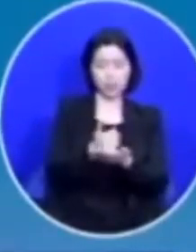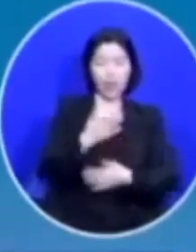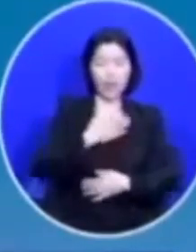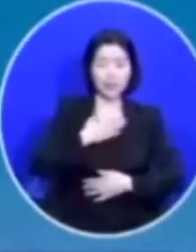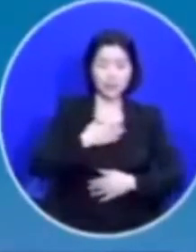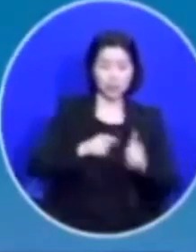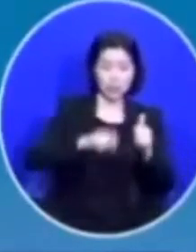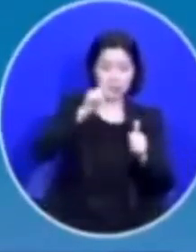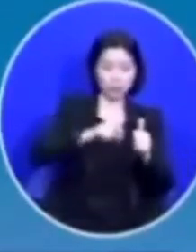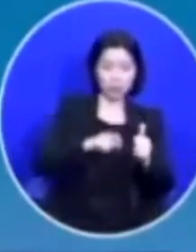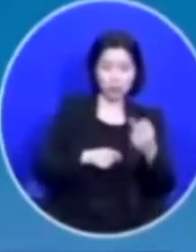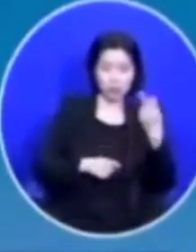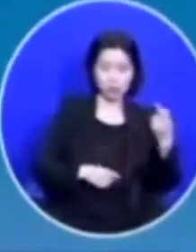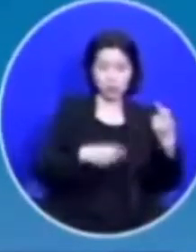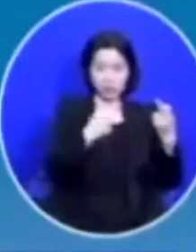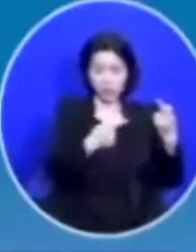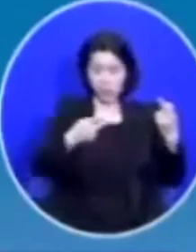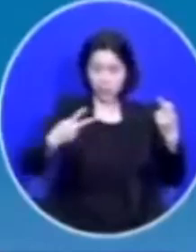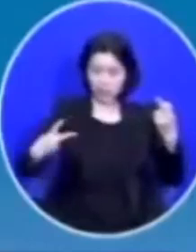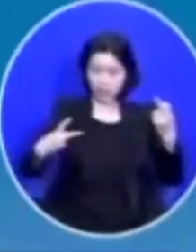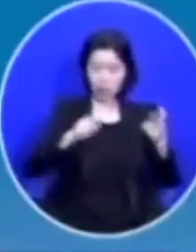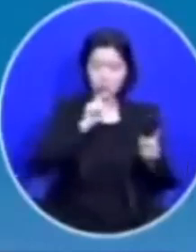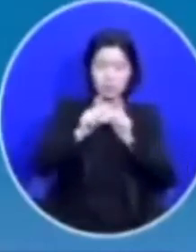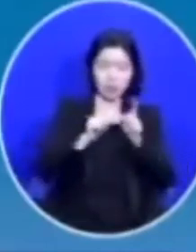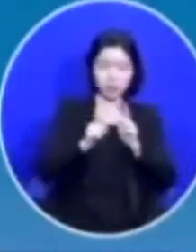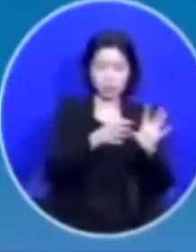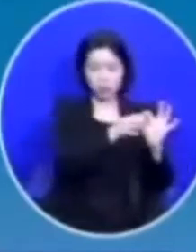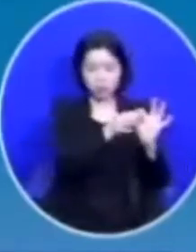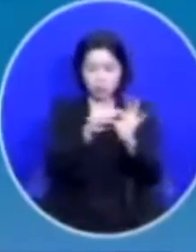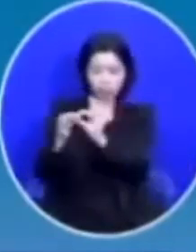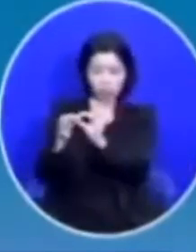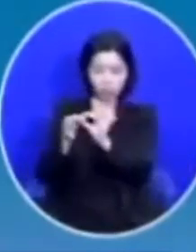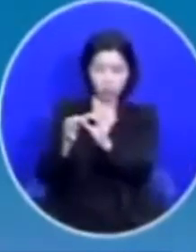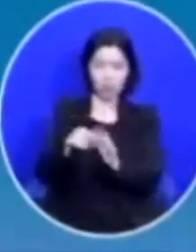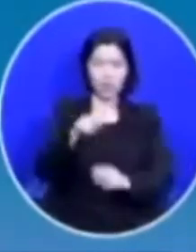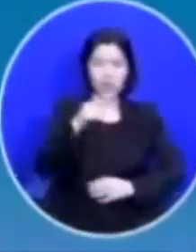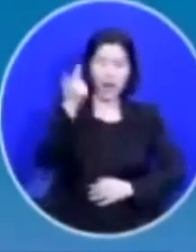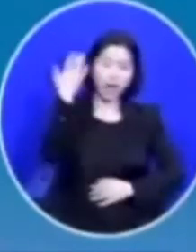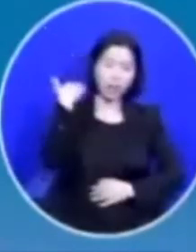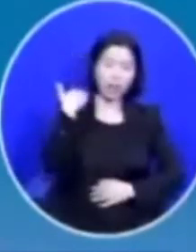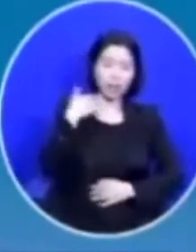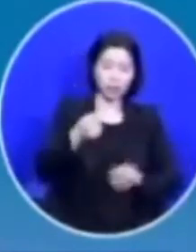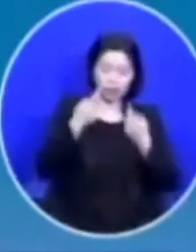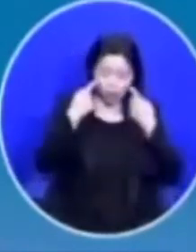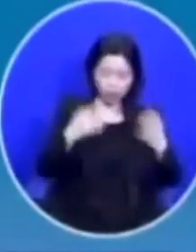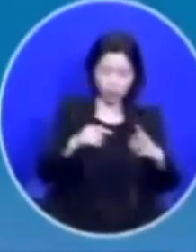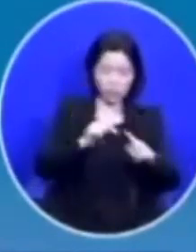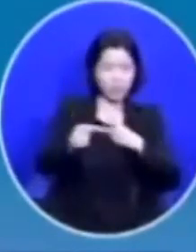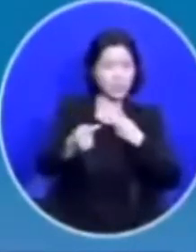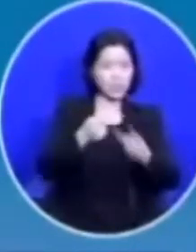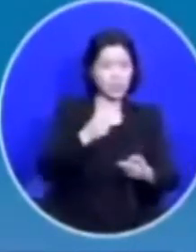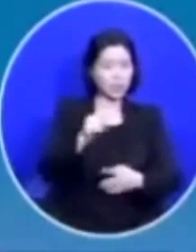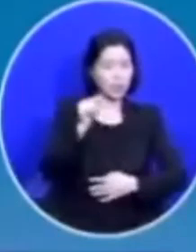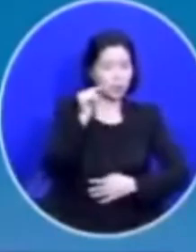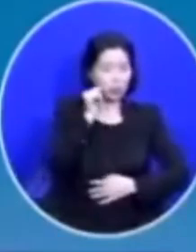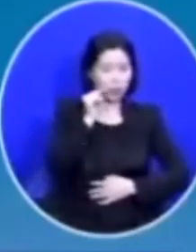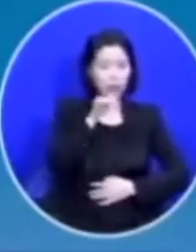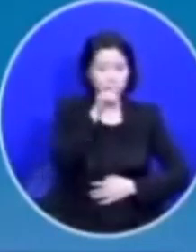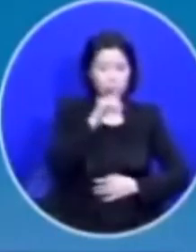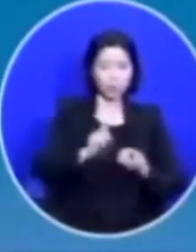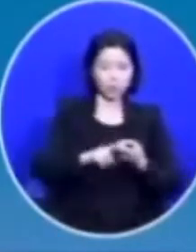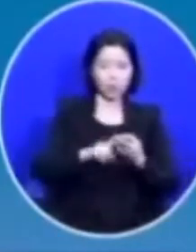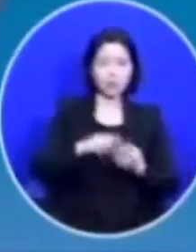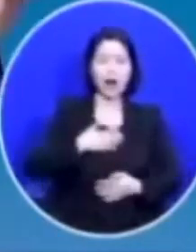저는 이불에서 12장 1절과 2절 말씀에 연결을 그동안의 정확하게 이해하고 있지 못했던 것을 안았습니다